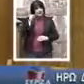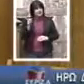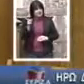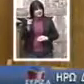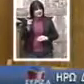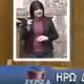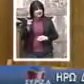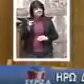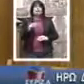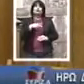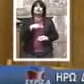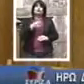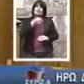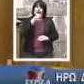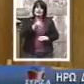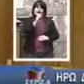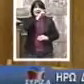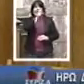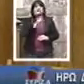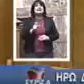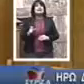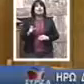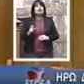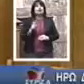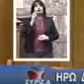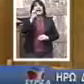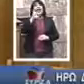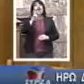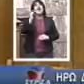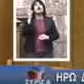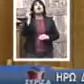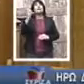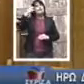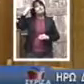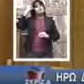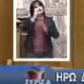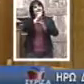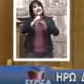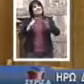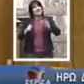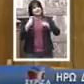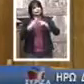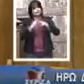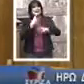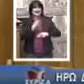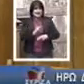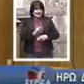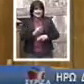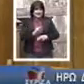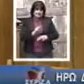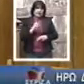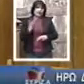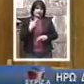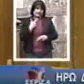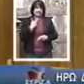ορθά διατυπώσει ο Ιταλός ακαδημαϊκός Ουμπέρτο Έκο. Είπε λοιπόν ότι η δημοκρατία δεν σημαίνει ότι η μειοψηφία έχει